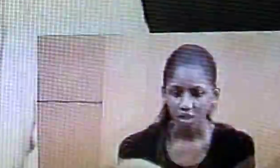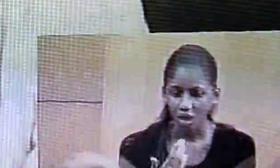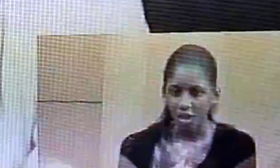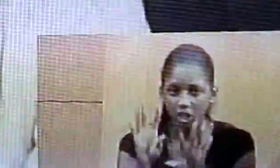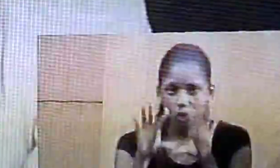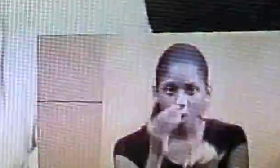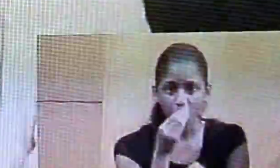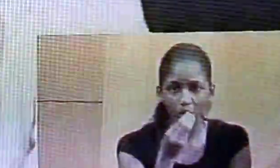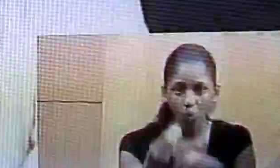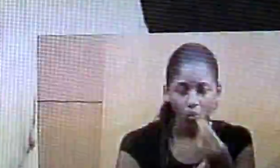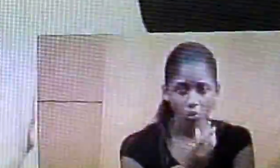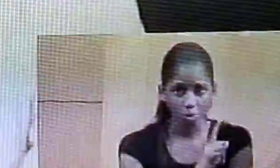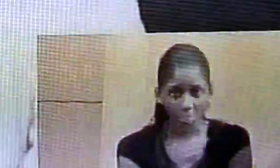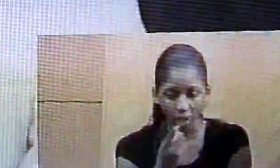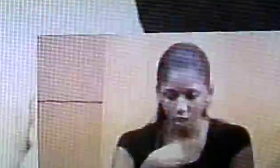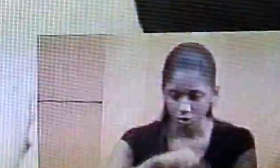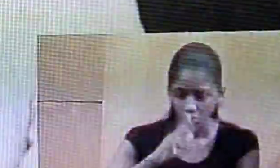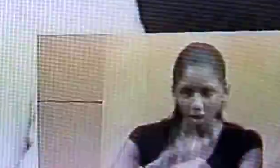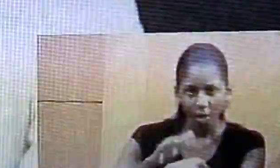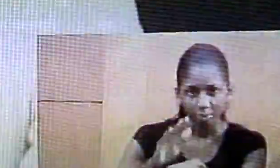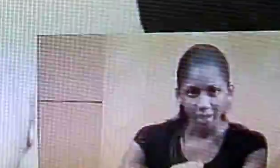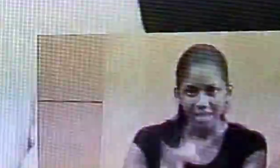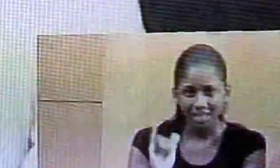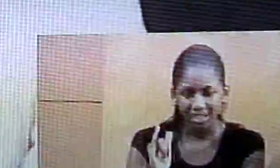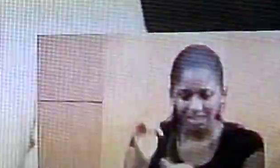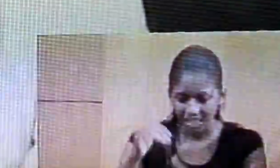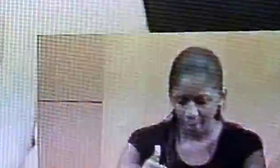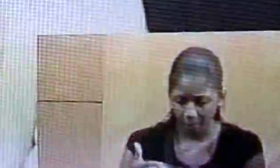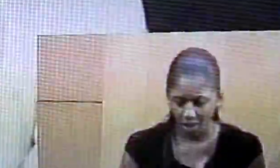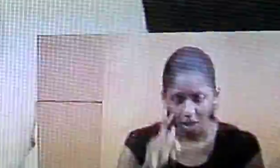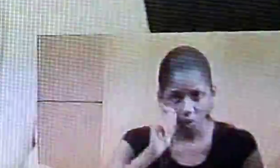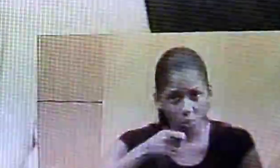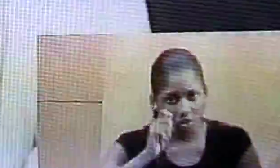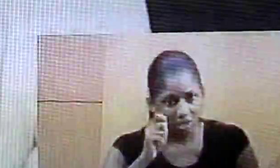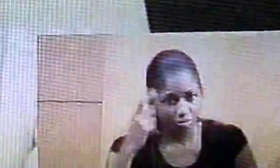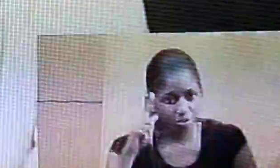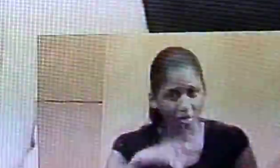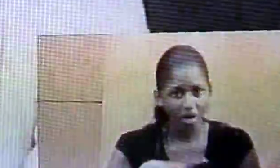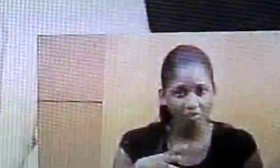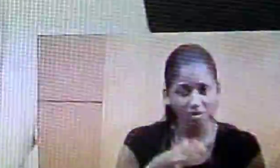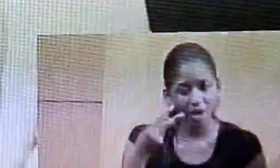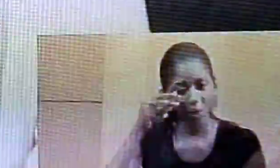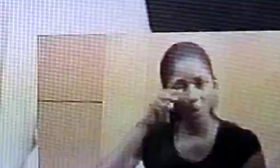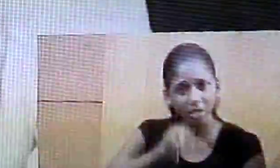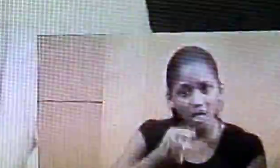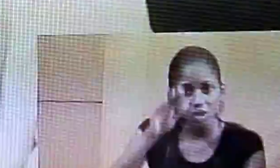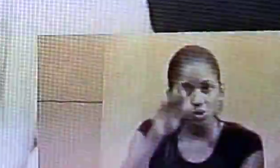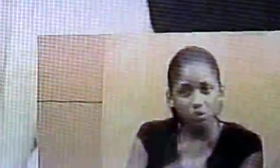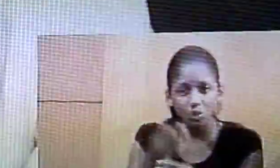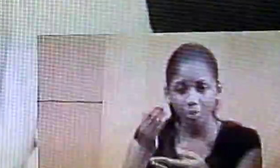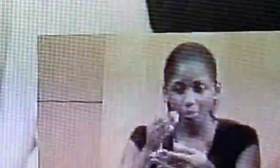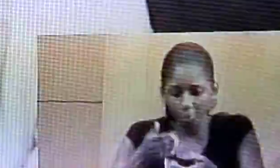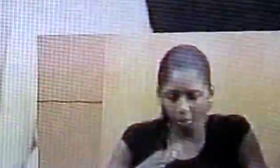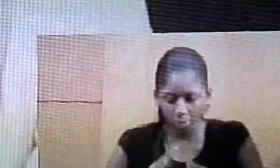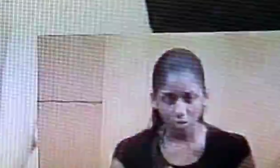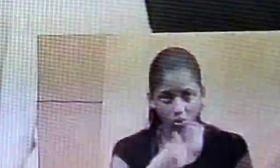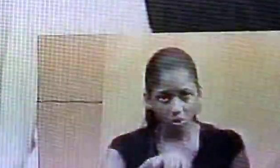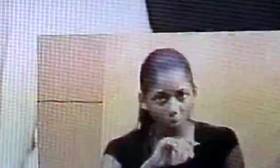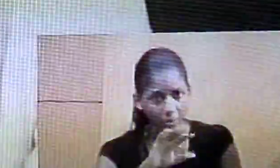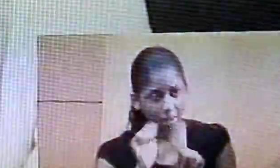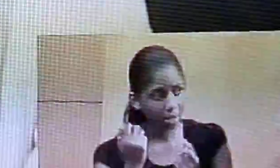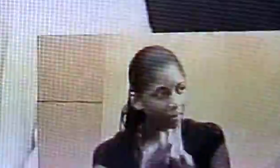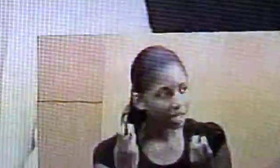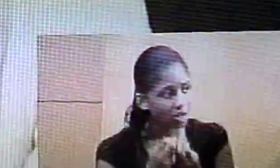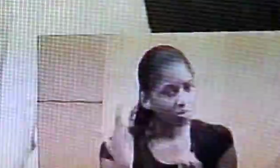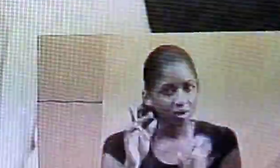bons. Et on a fait appel à des cabinets d'audit pour jeter un regard sur les positions qu'on a prises, par exemple,